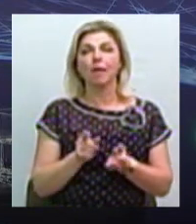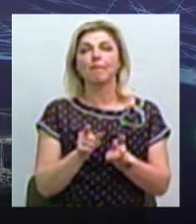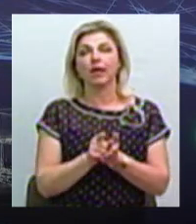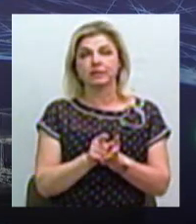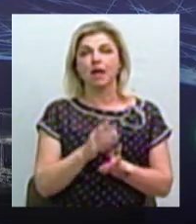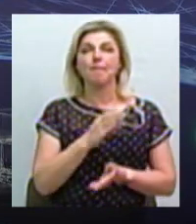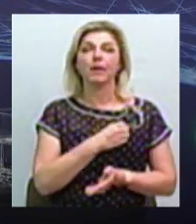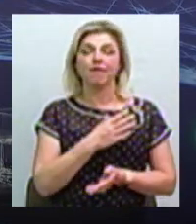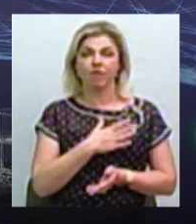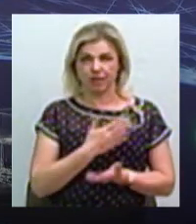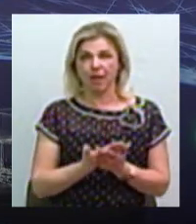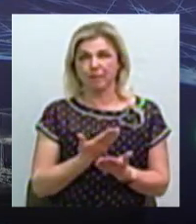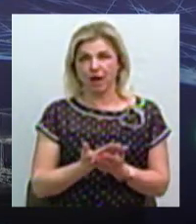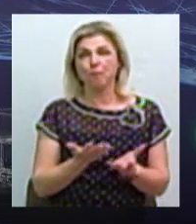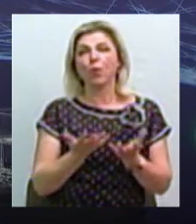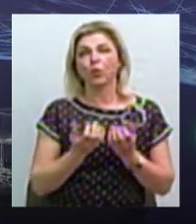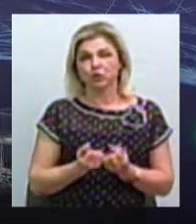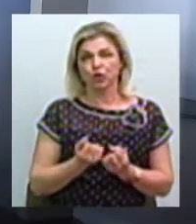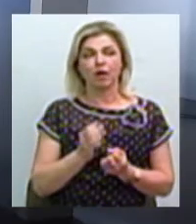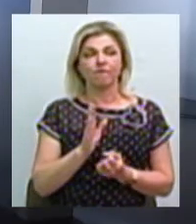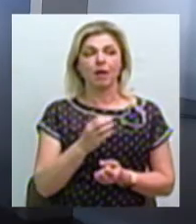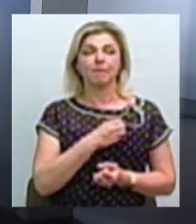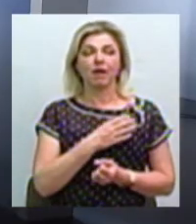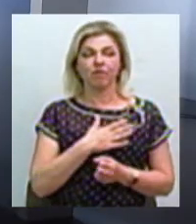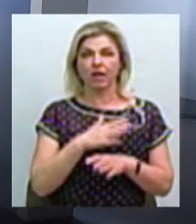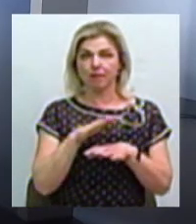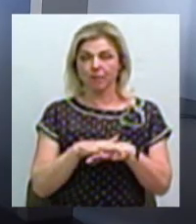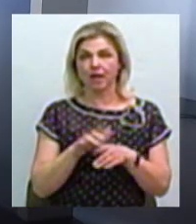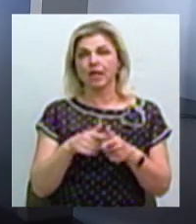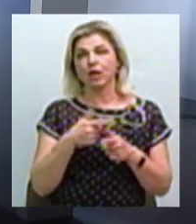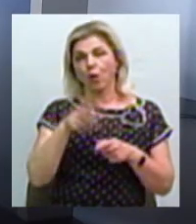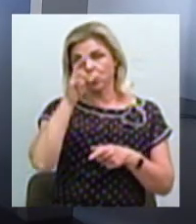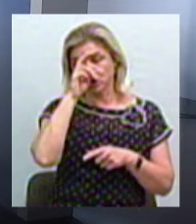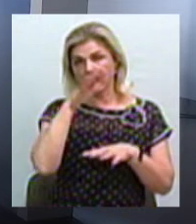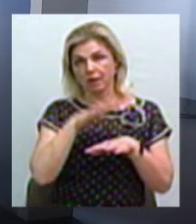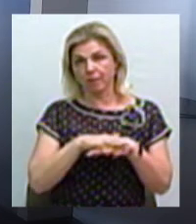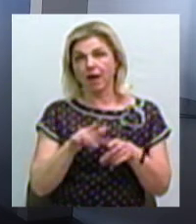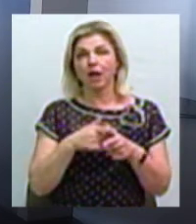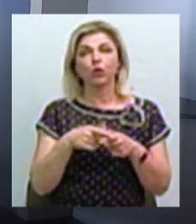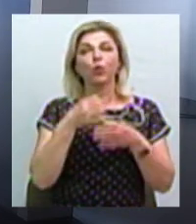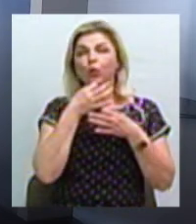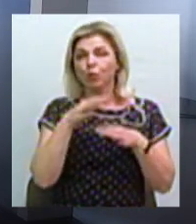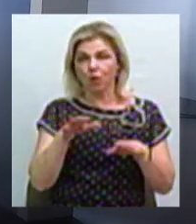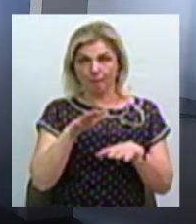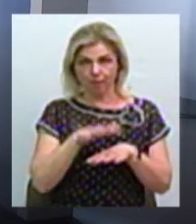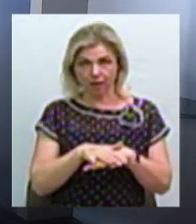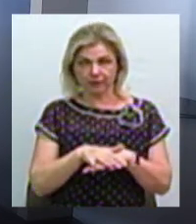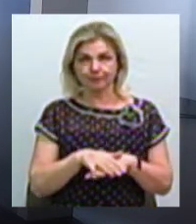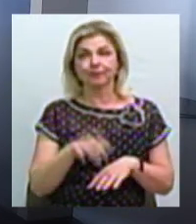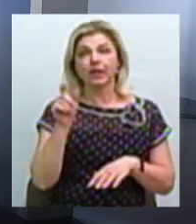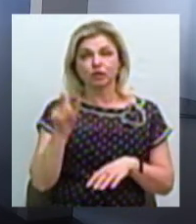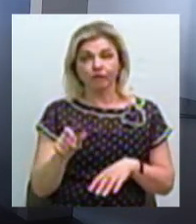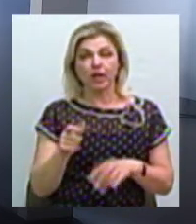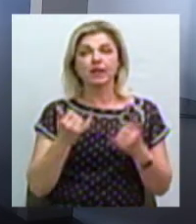у Приватбанку, наприклад, кажу умовну назву, так? Або в Ощадбанку, або будь-якому банку, він